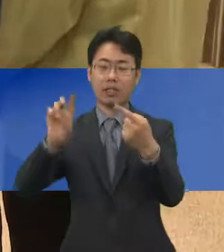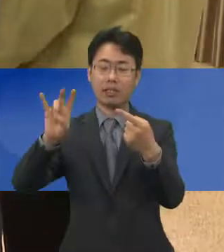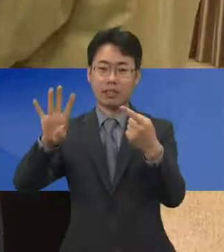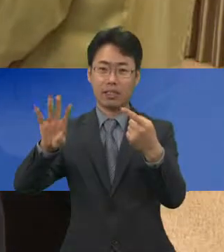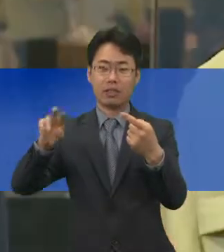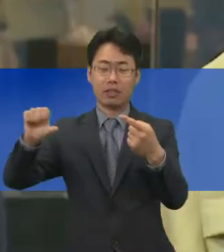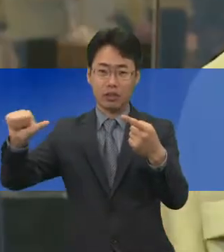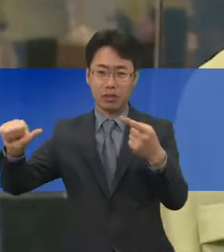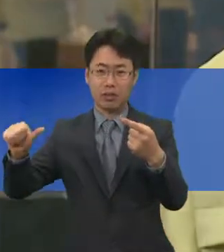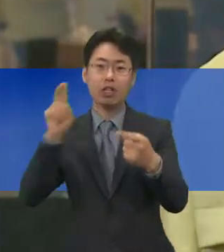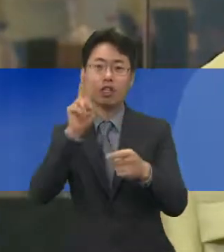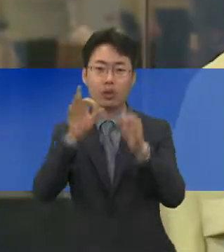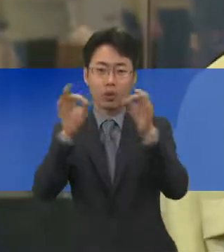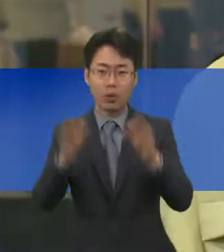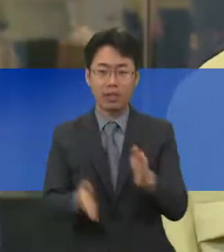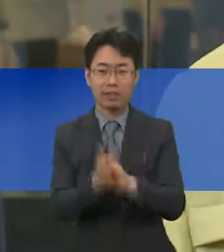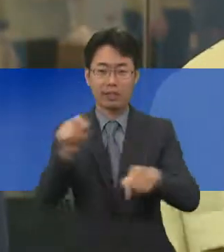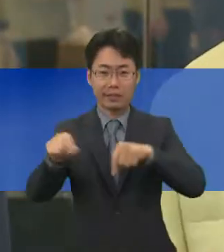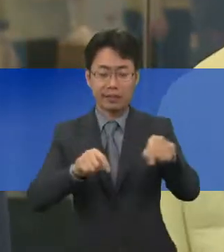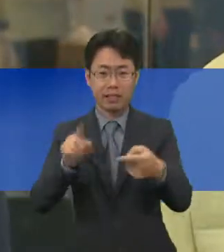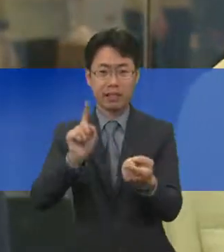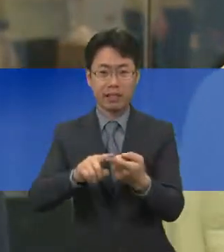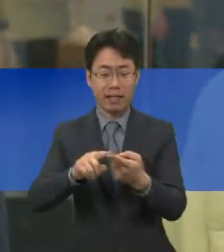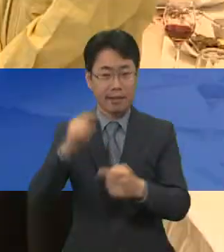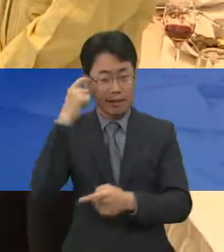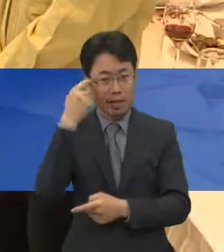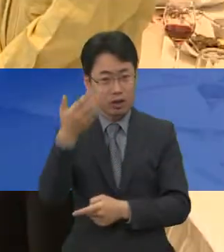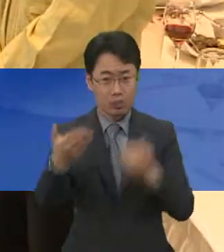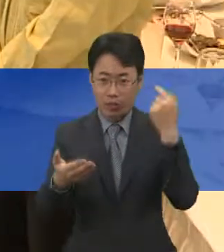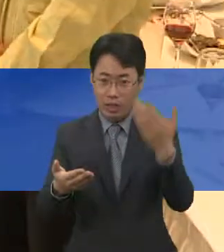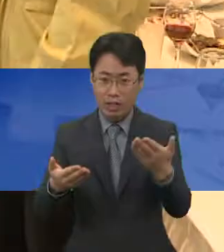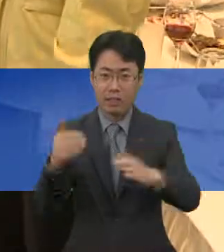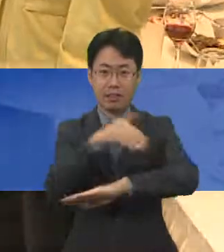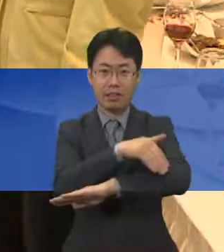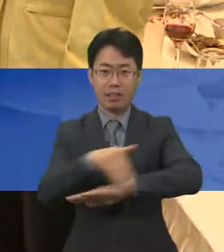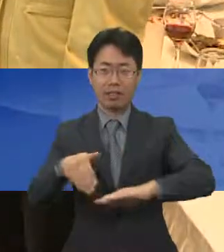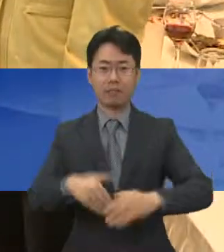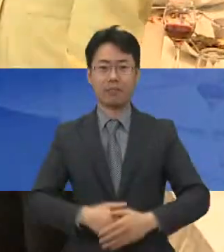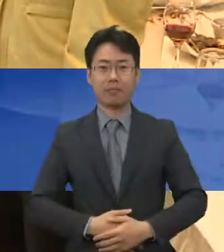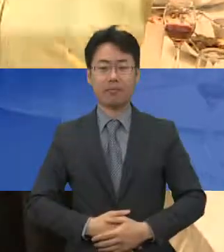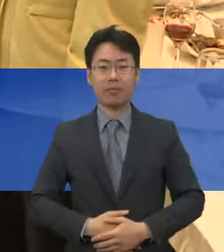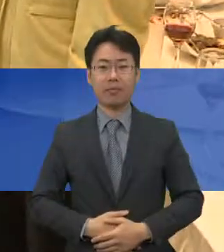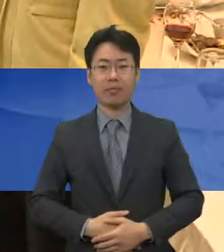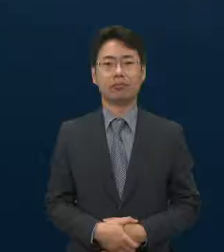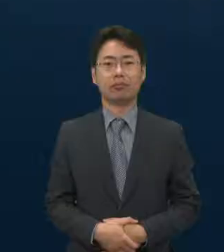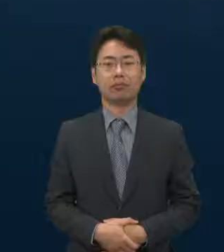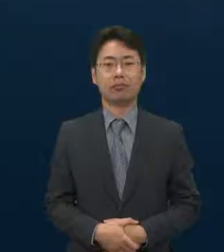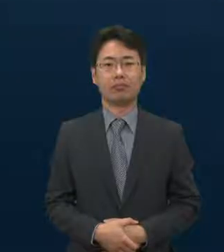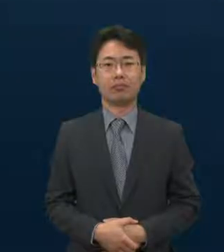열리며 24일부터 25일 이틀간은 시정에 관한 질문이 펼쳐질 예정입니다.